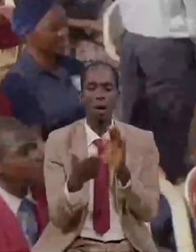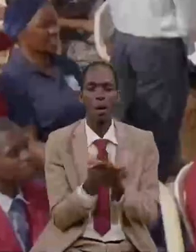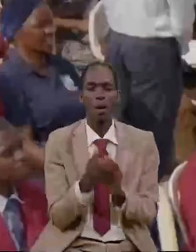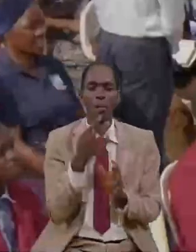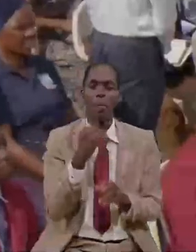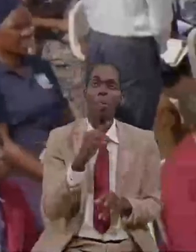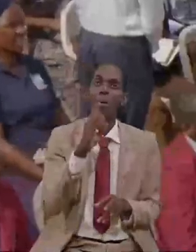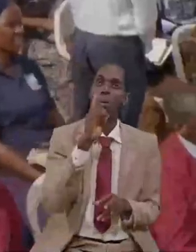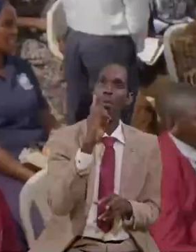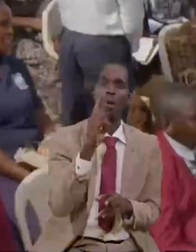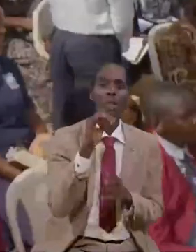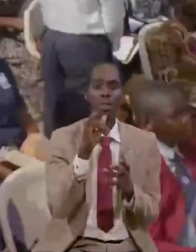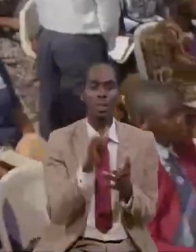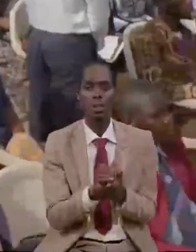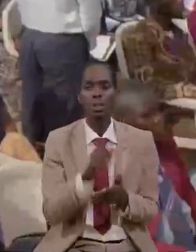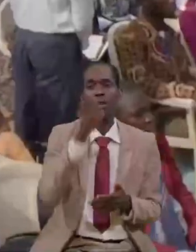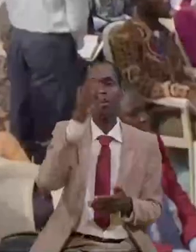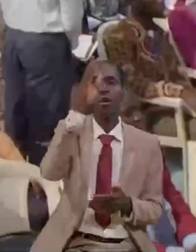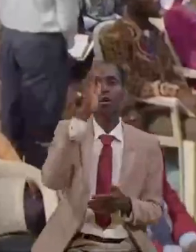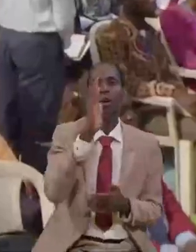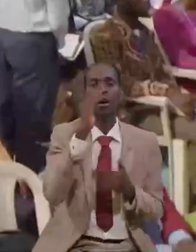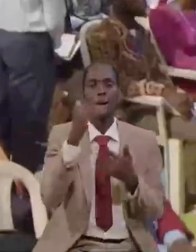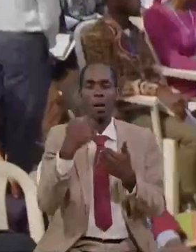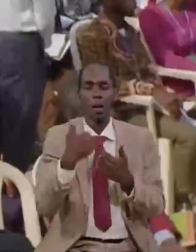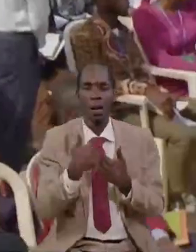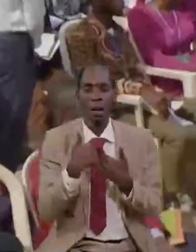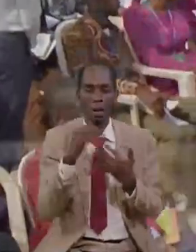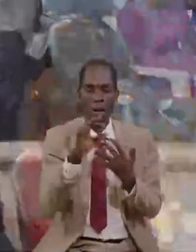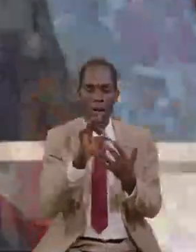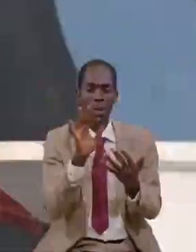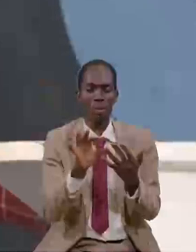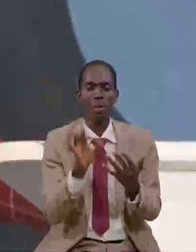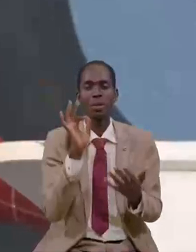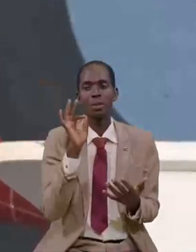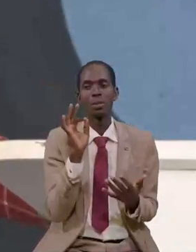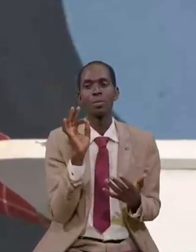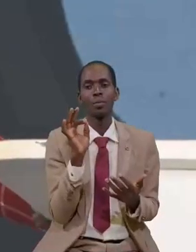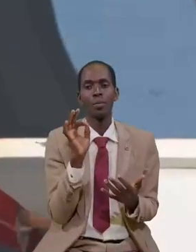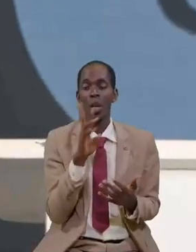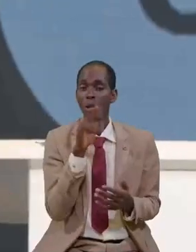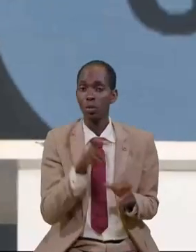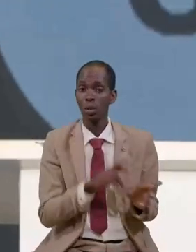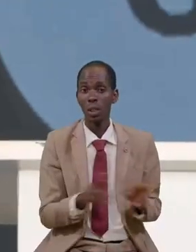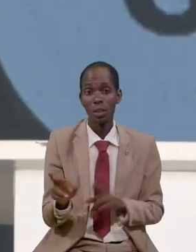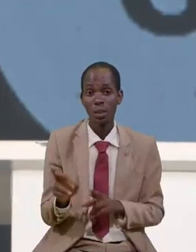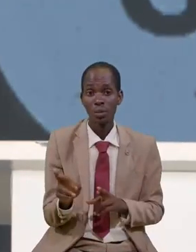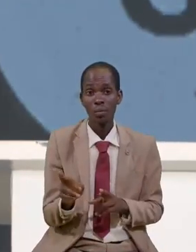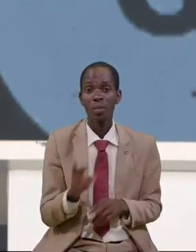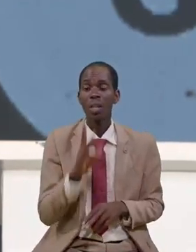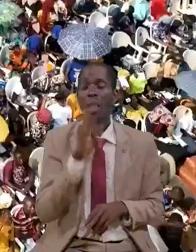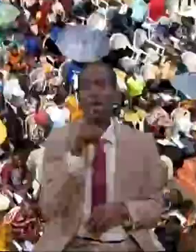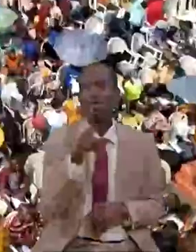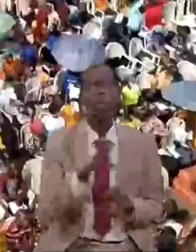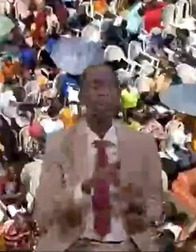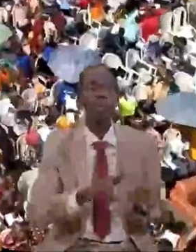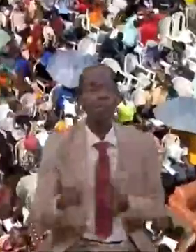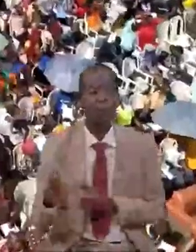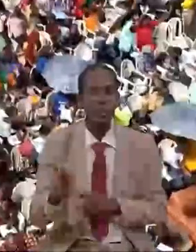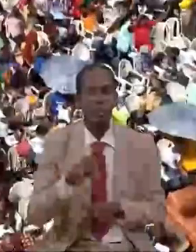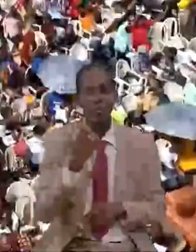celui que Dieu a établi. Est-ce que tu es prêt? Je demande, est-ce que tu es